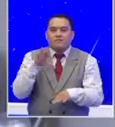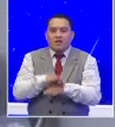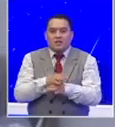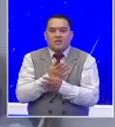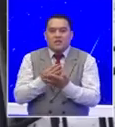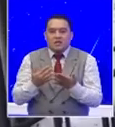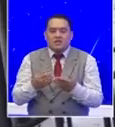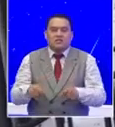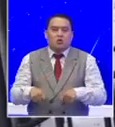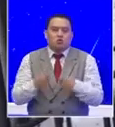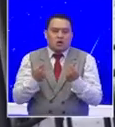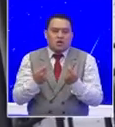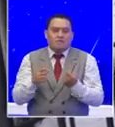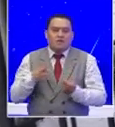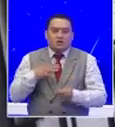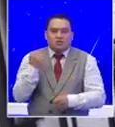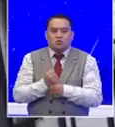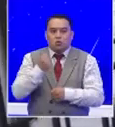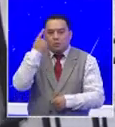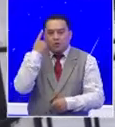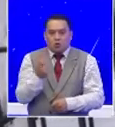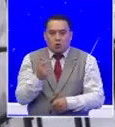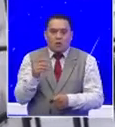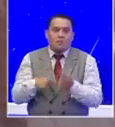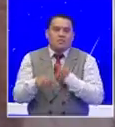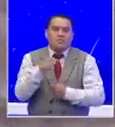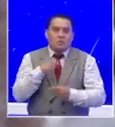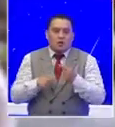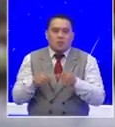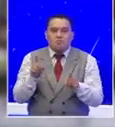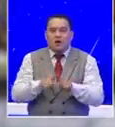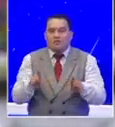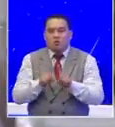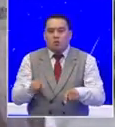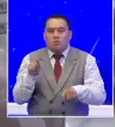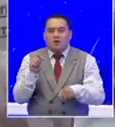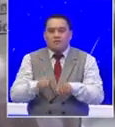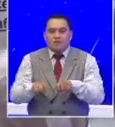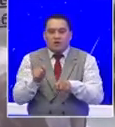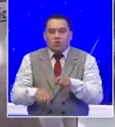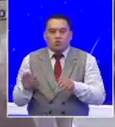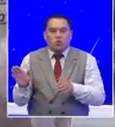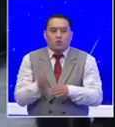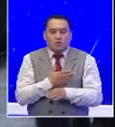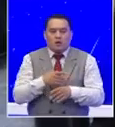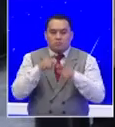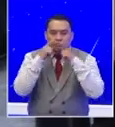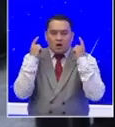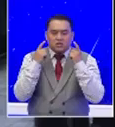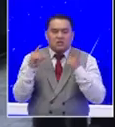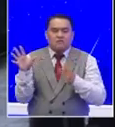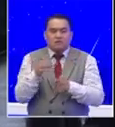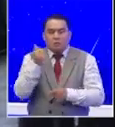здесь несколько недочетов и вынесла строгое предупреждение бизнесменам. При повторной проверке нарушения устранены. Маски,